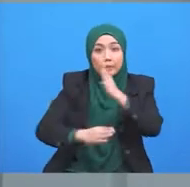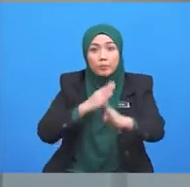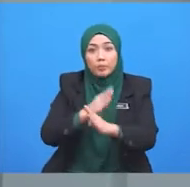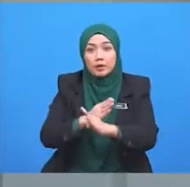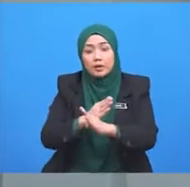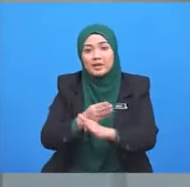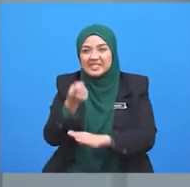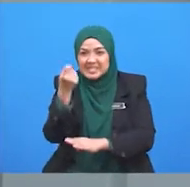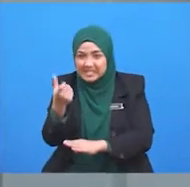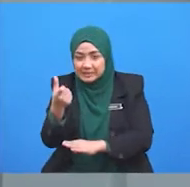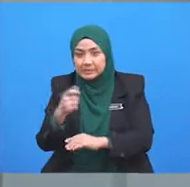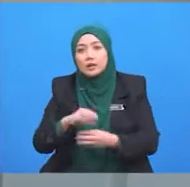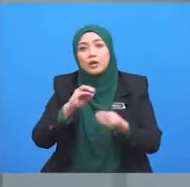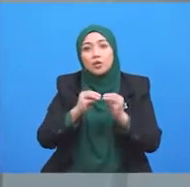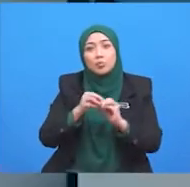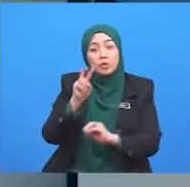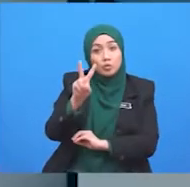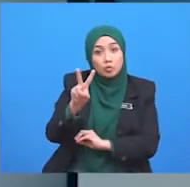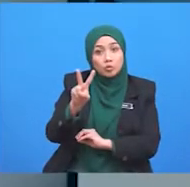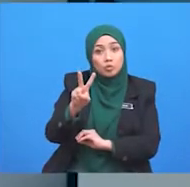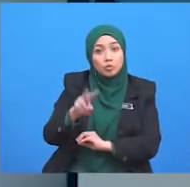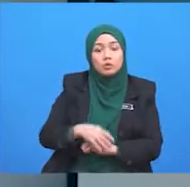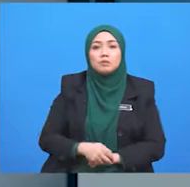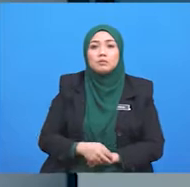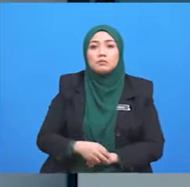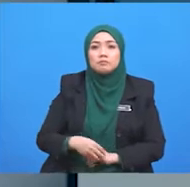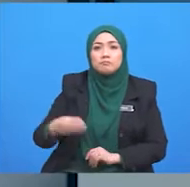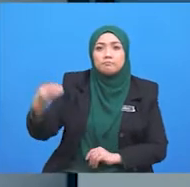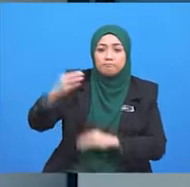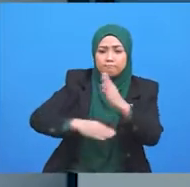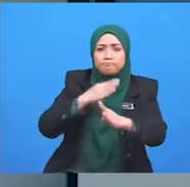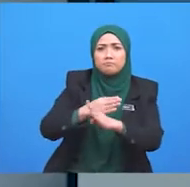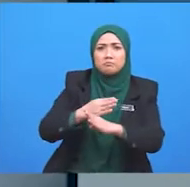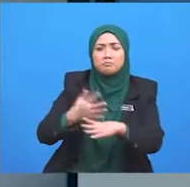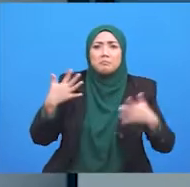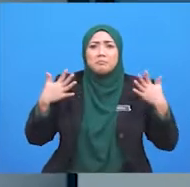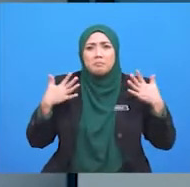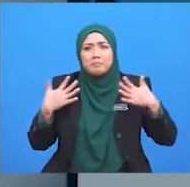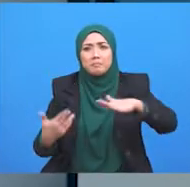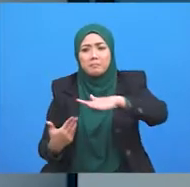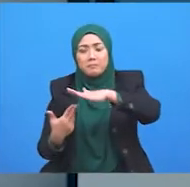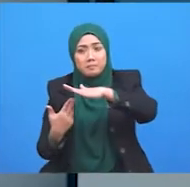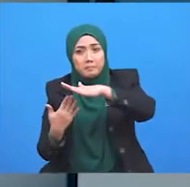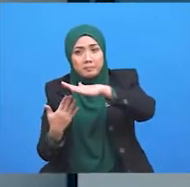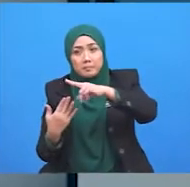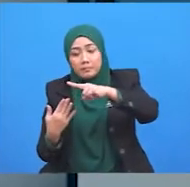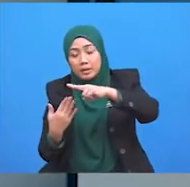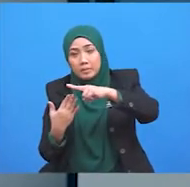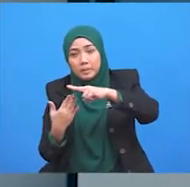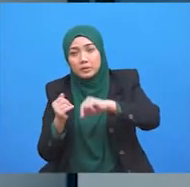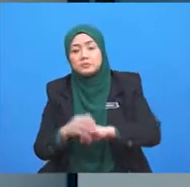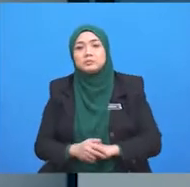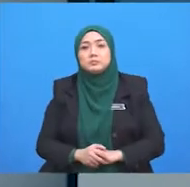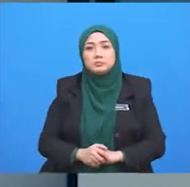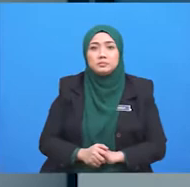adalah sedikit. Kedua ialah bahangan bumi, iaitu lazimnya bahangan bumi dipancarkan kembali ke